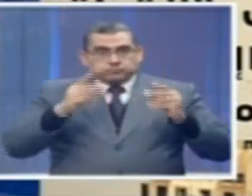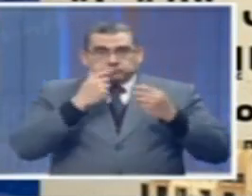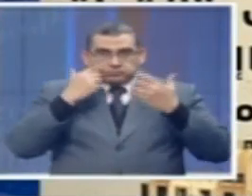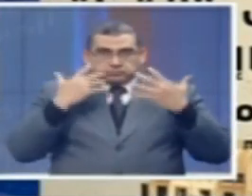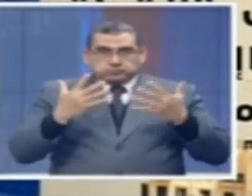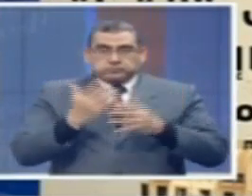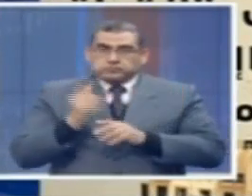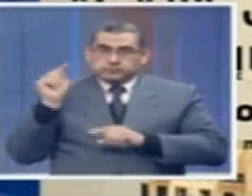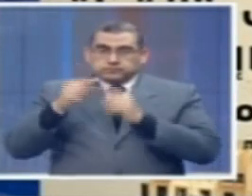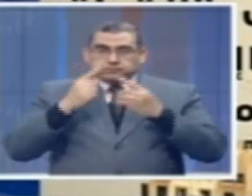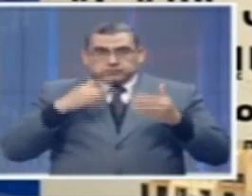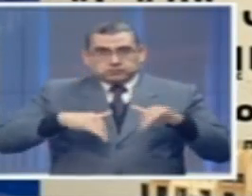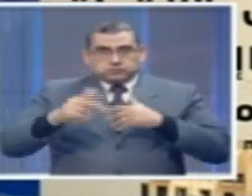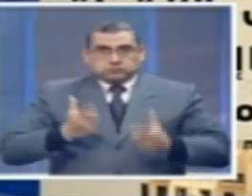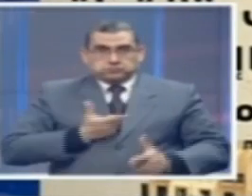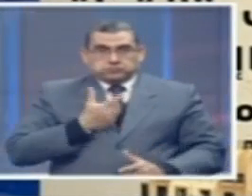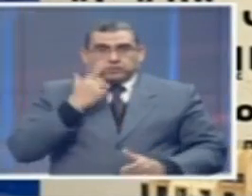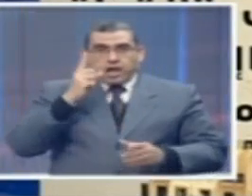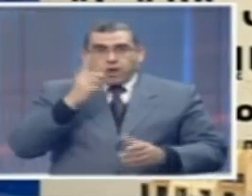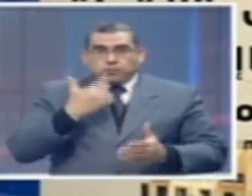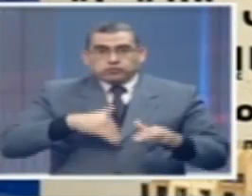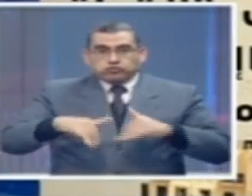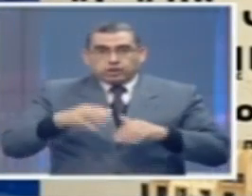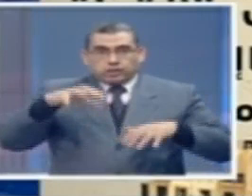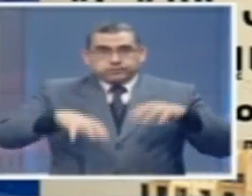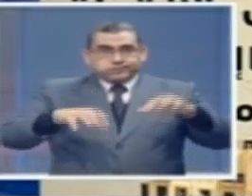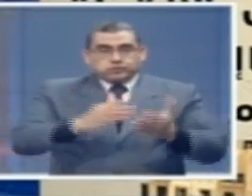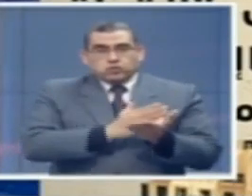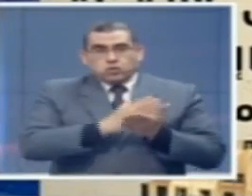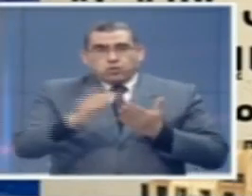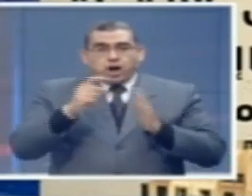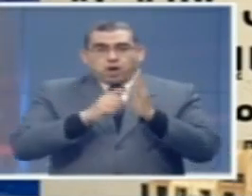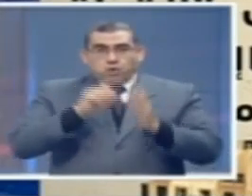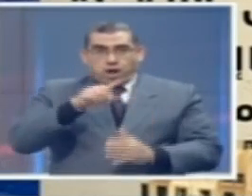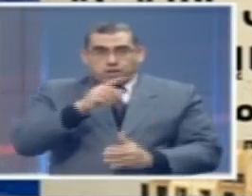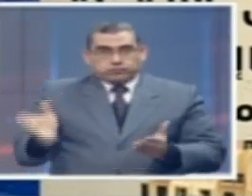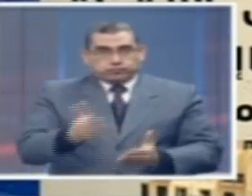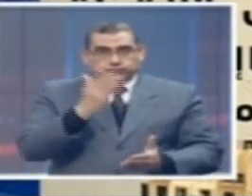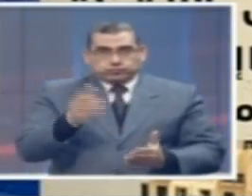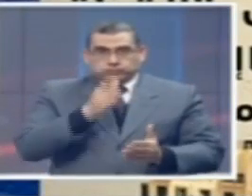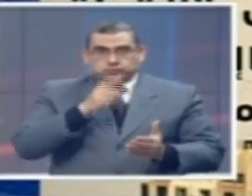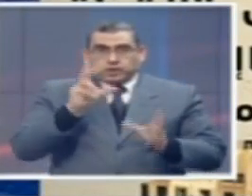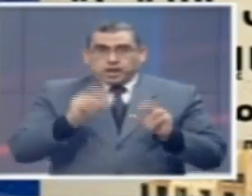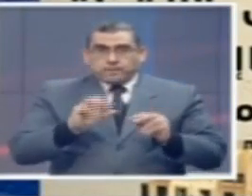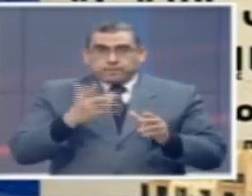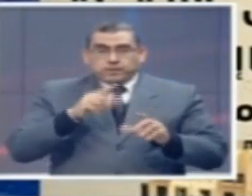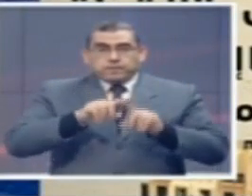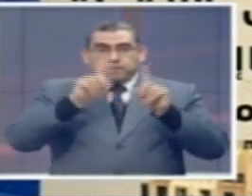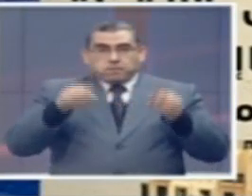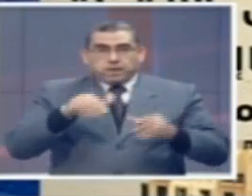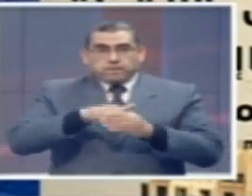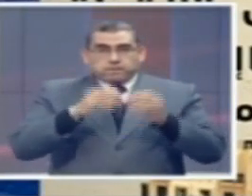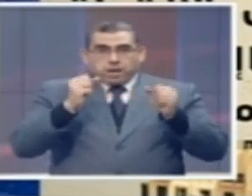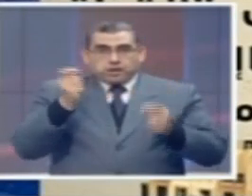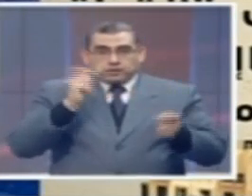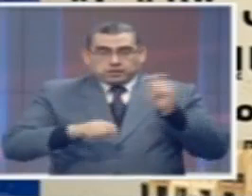لرونقها، وذلك بعد التخلص من كافة الإشغالات غير القانونية مثل المخازن